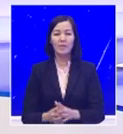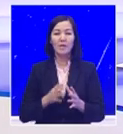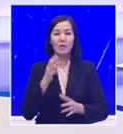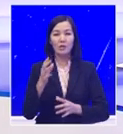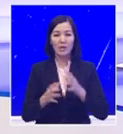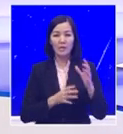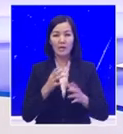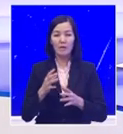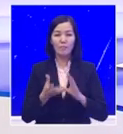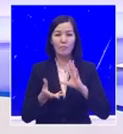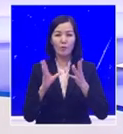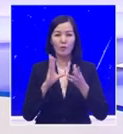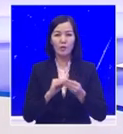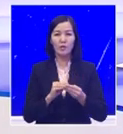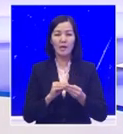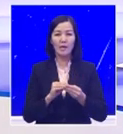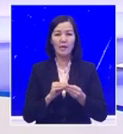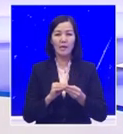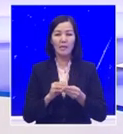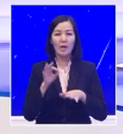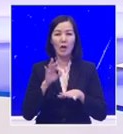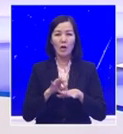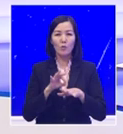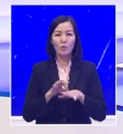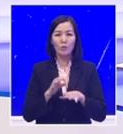Шартарапқа шолу жасайық. Әлемде тәжтажалды бүгінгі күні